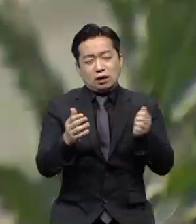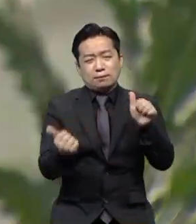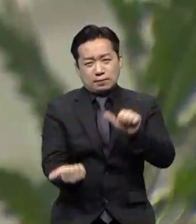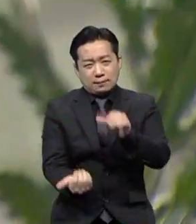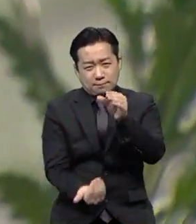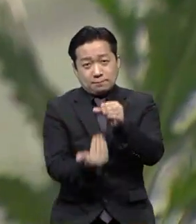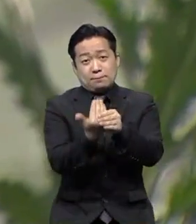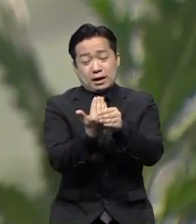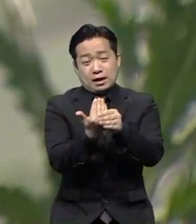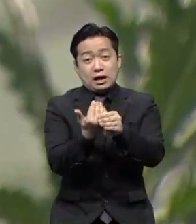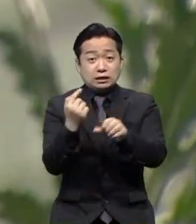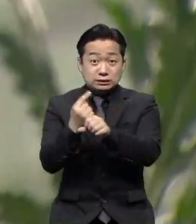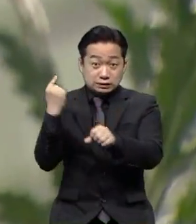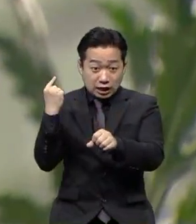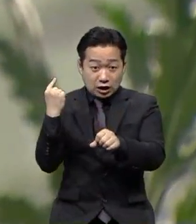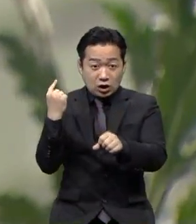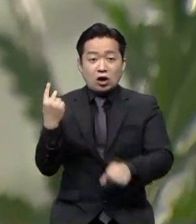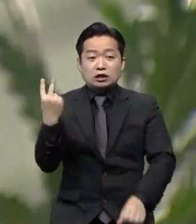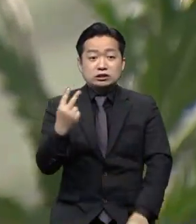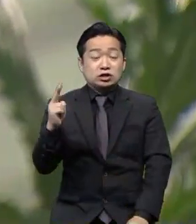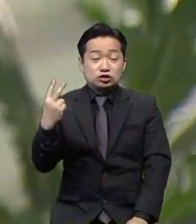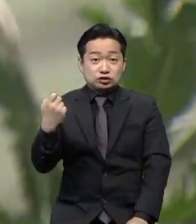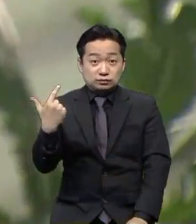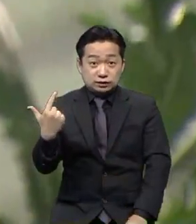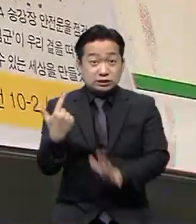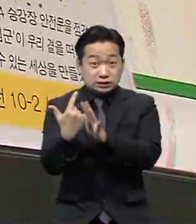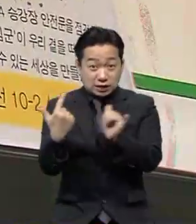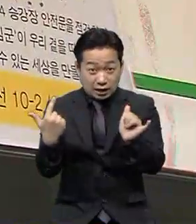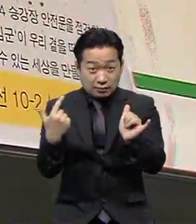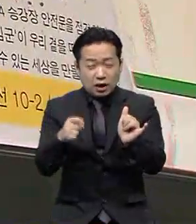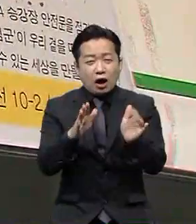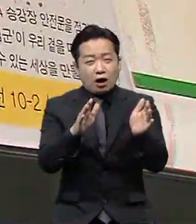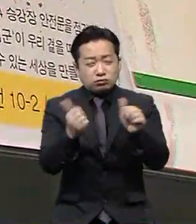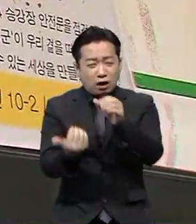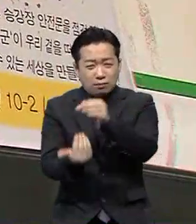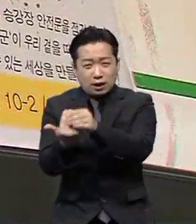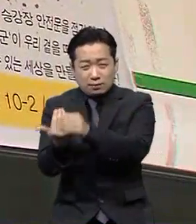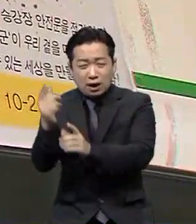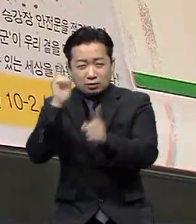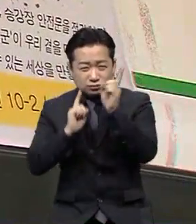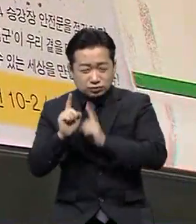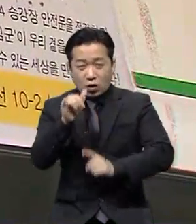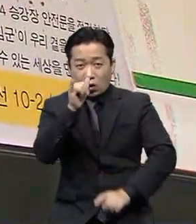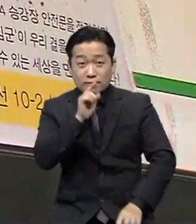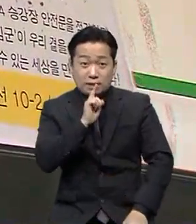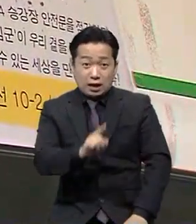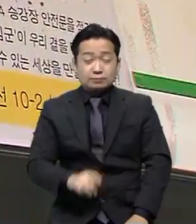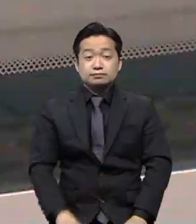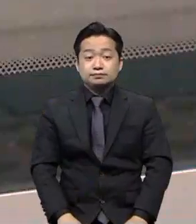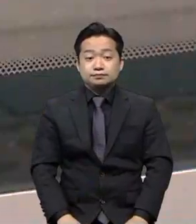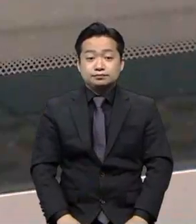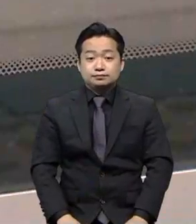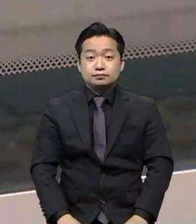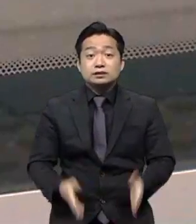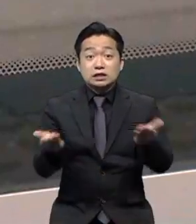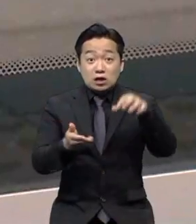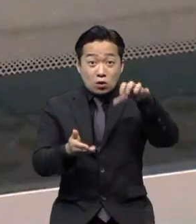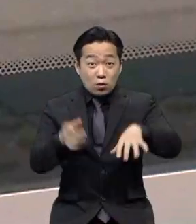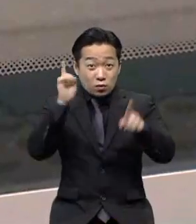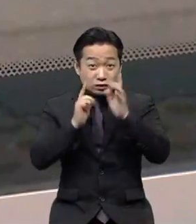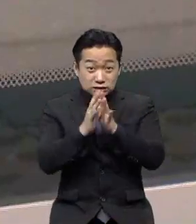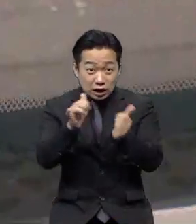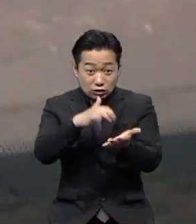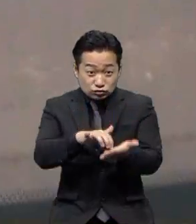산업재해 사망자는 2,062명, 하루 5명꼴로 사고나 질병으로 숨졌습니다. 또 노동 현장에서 다친